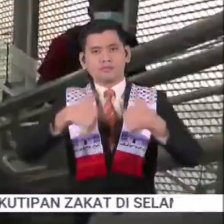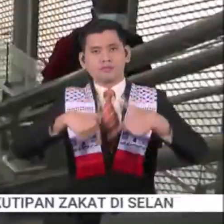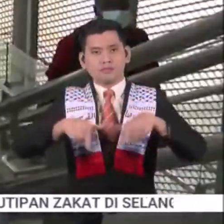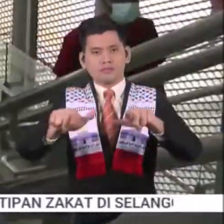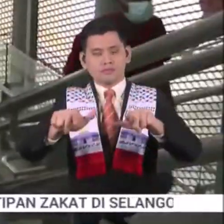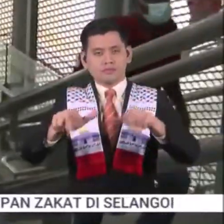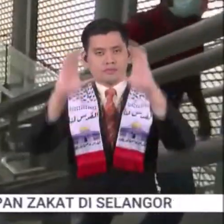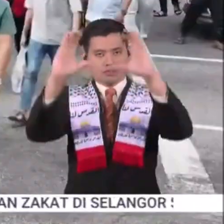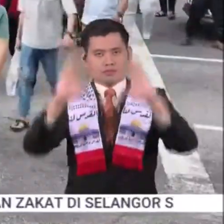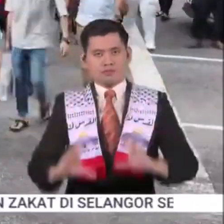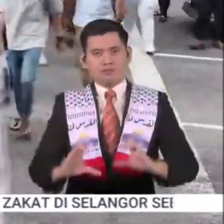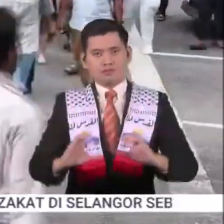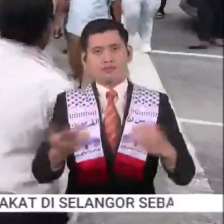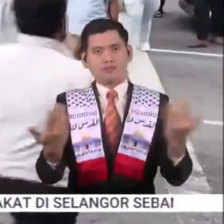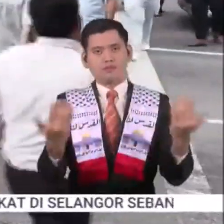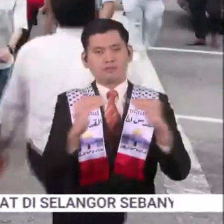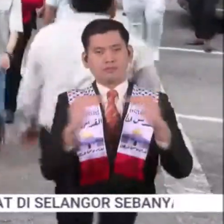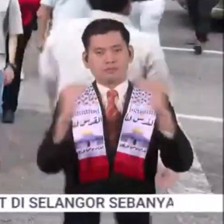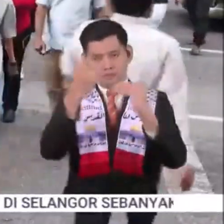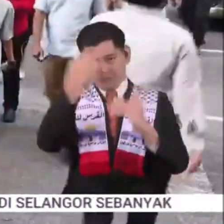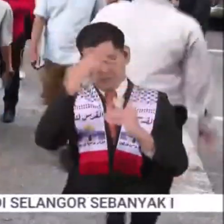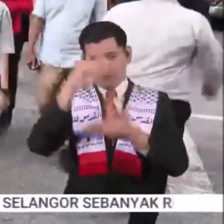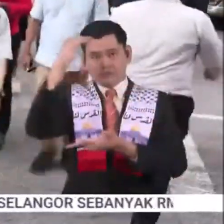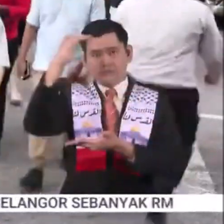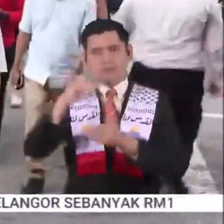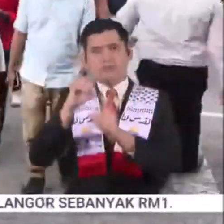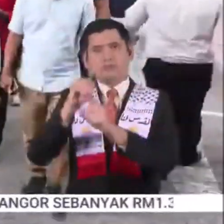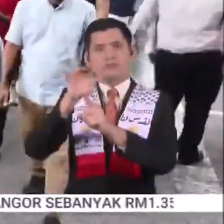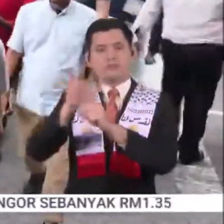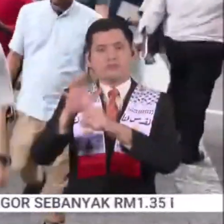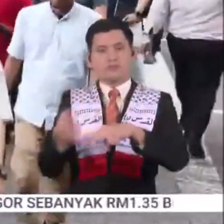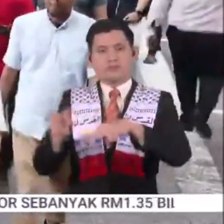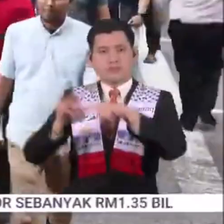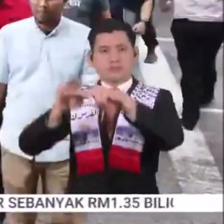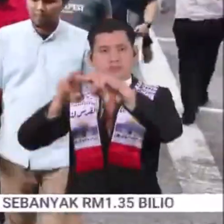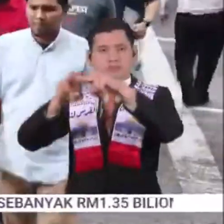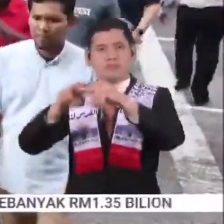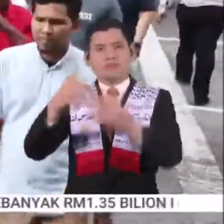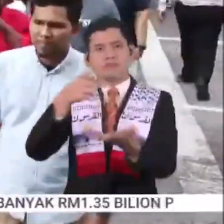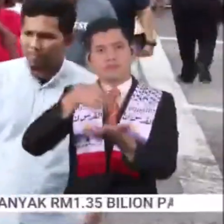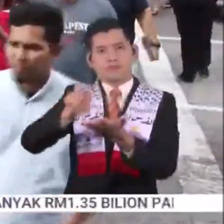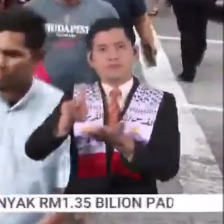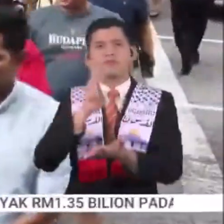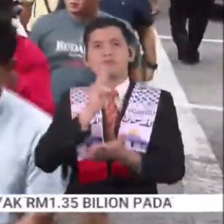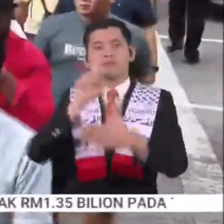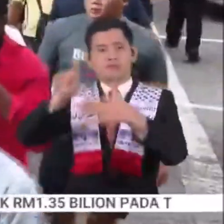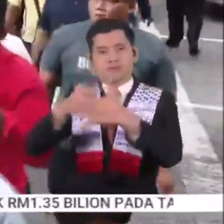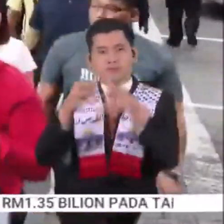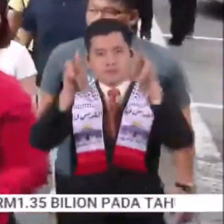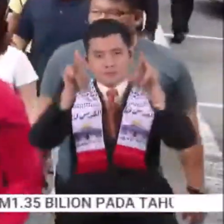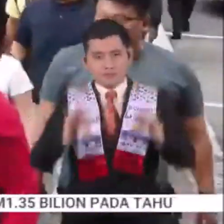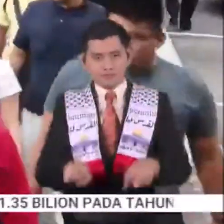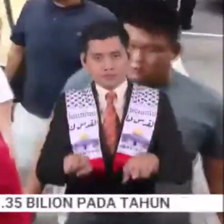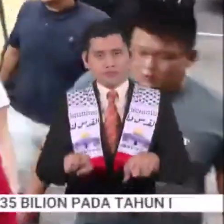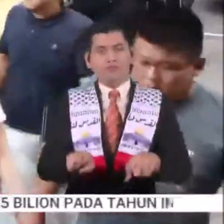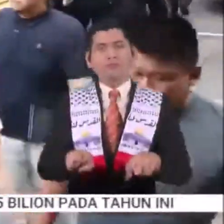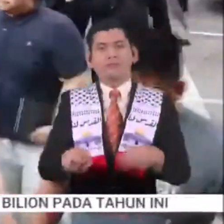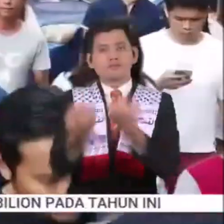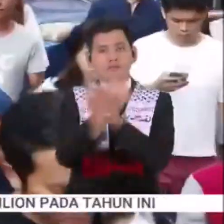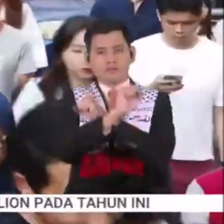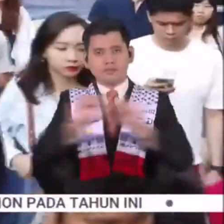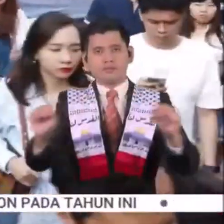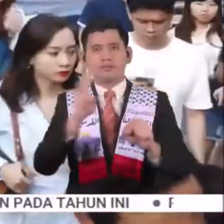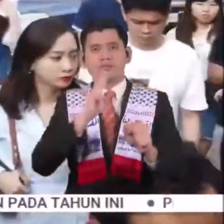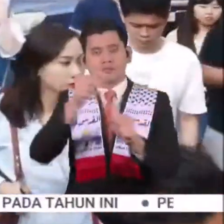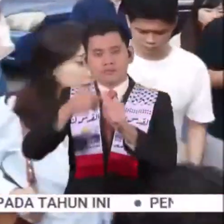penyelenggaraan secara berkala bagi meminimumkan impak kenaikan ke atas Bil air bulanan rakyat operator bekalan air